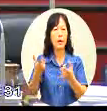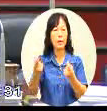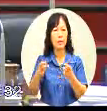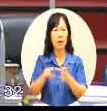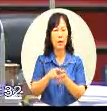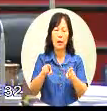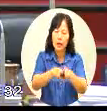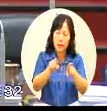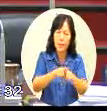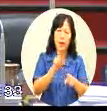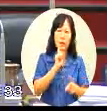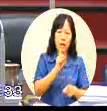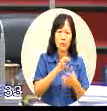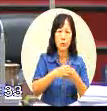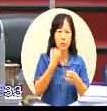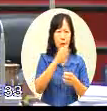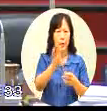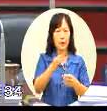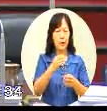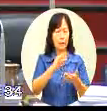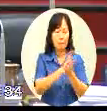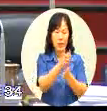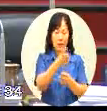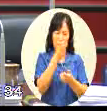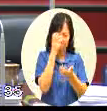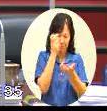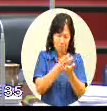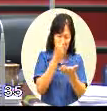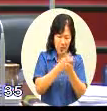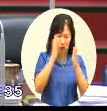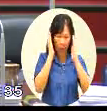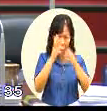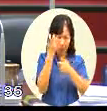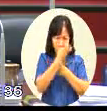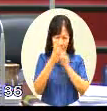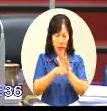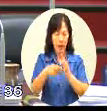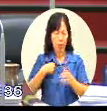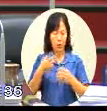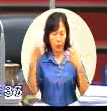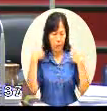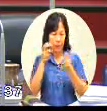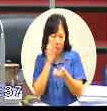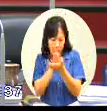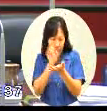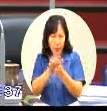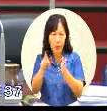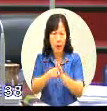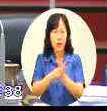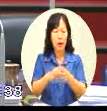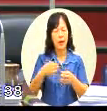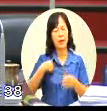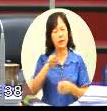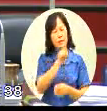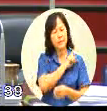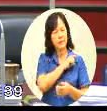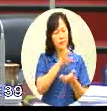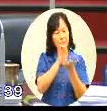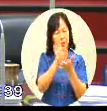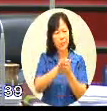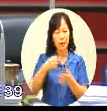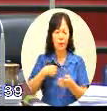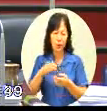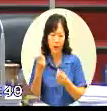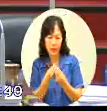照常理来讲，你应该是当黑脸，让议员来砍预算当白脸，结果你自己把预算都砍掉了，这个预算还怎么